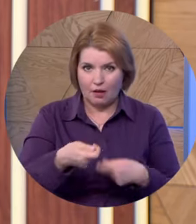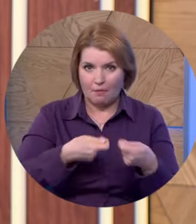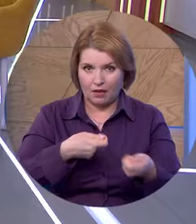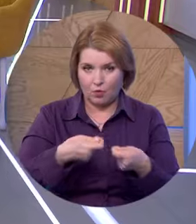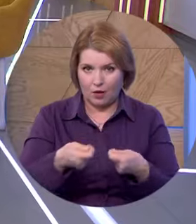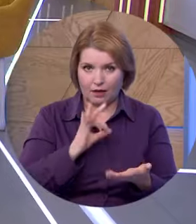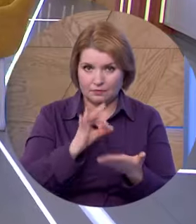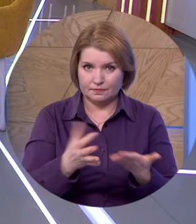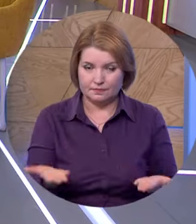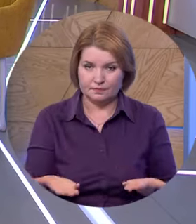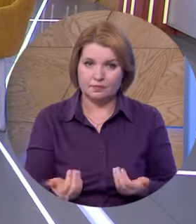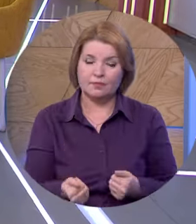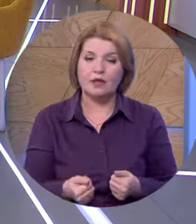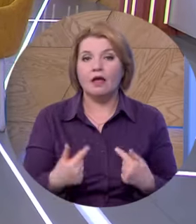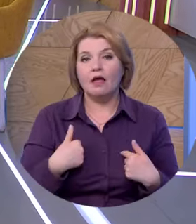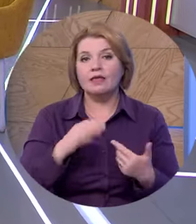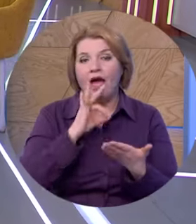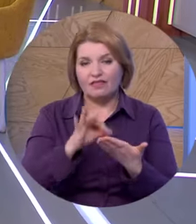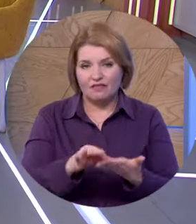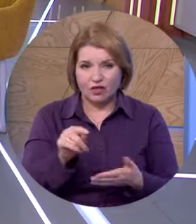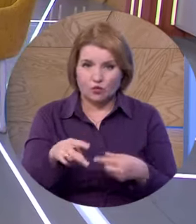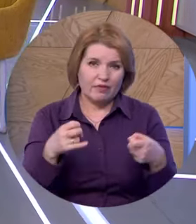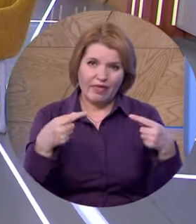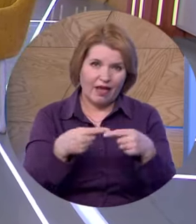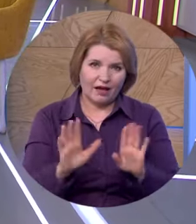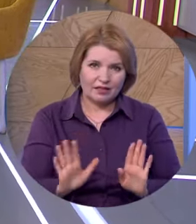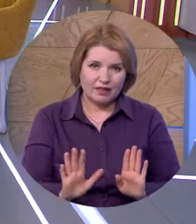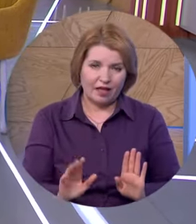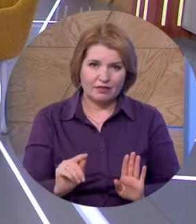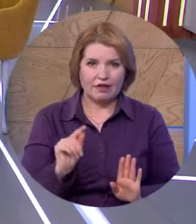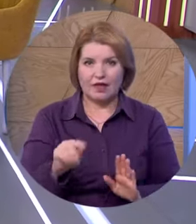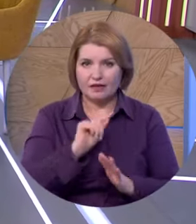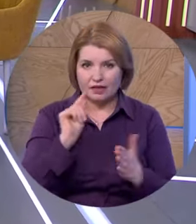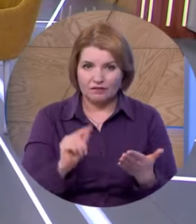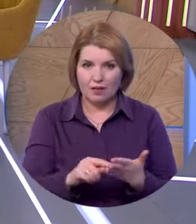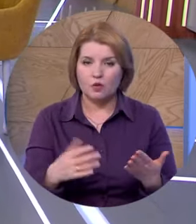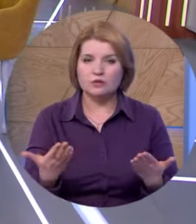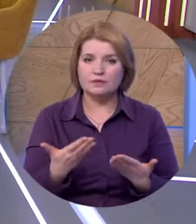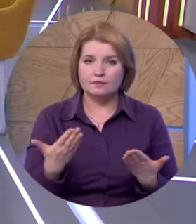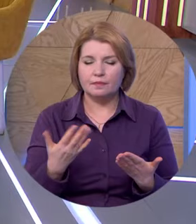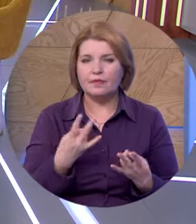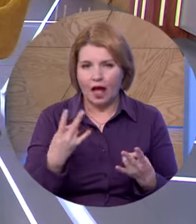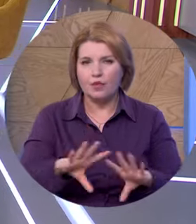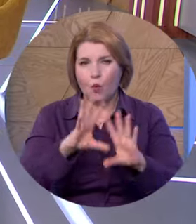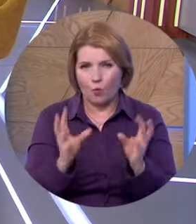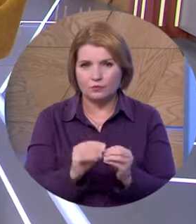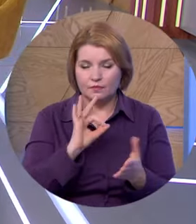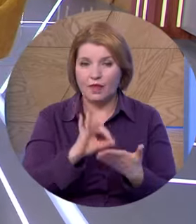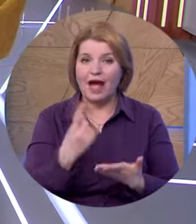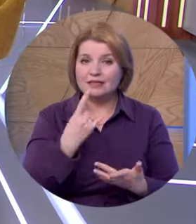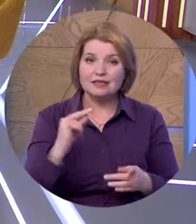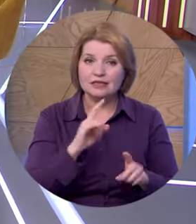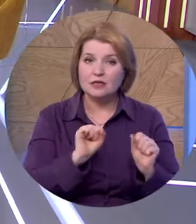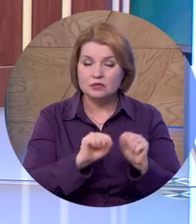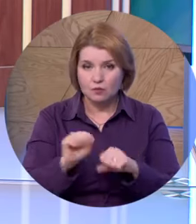всех, как противопоставить манипуляциям. Я отвечу не конкретно на этот вопрос, а, наверное, более общим. Конечно. Каким-то более общим образом. Но один из способов,